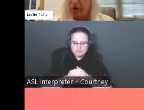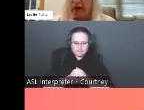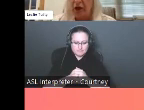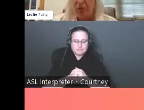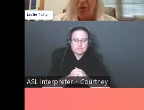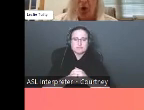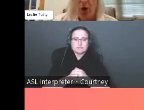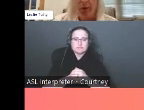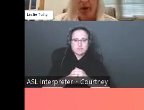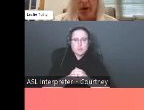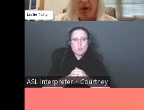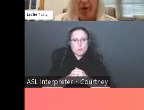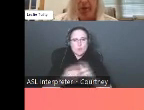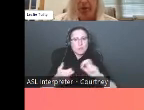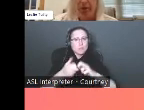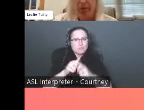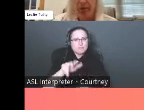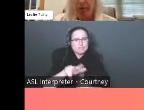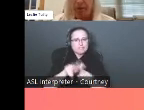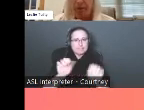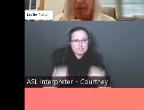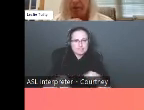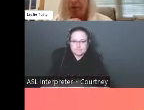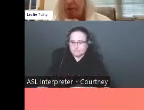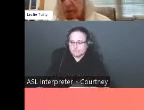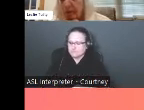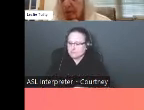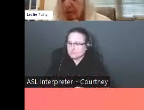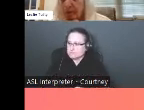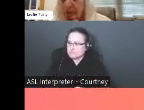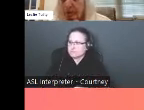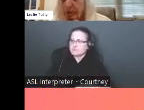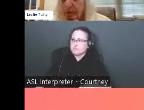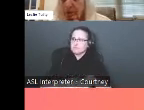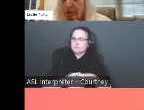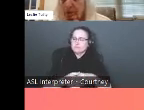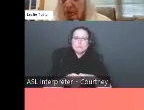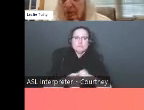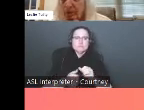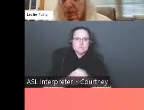pas le contexte de la violence conjugale. Et ça peut être problématique.